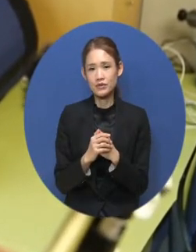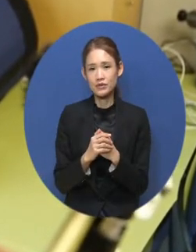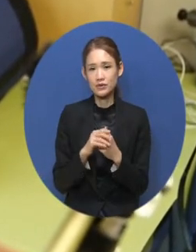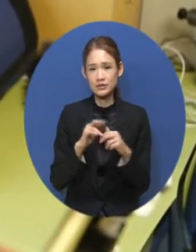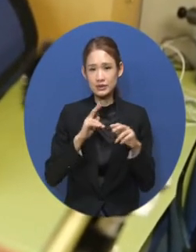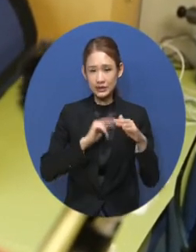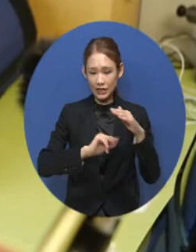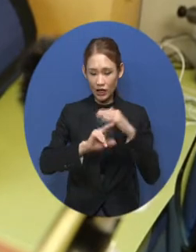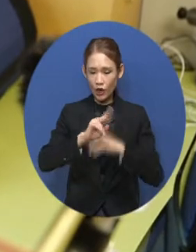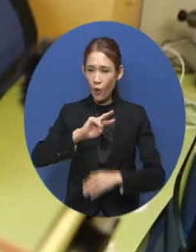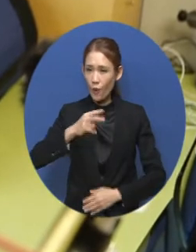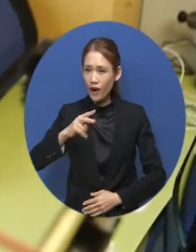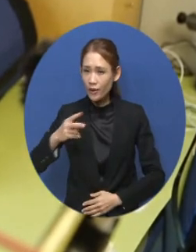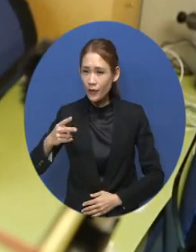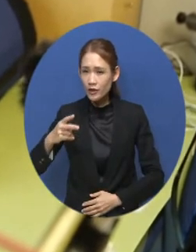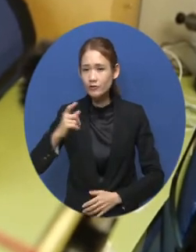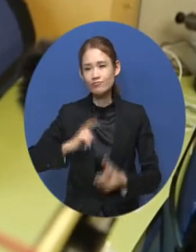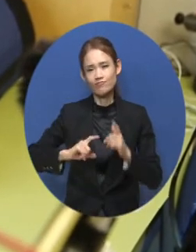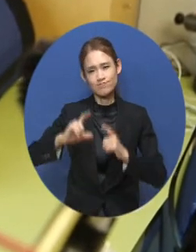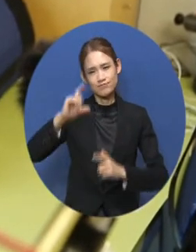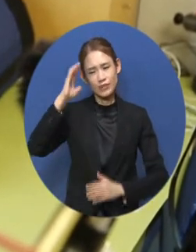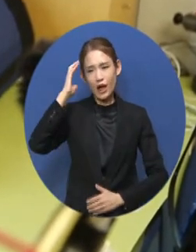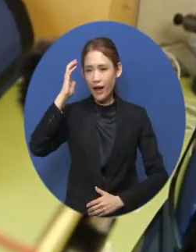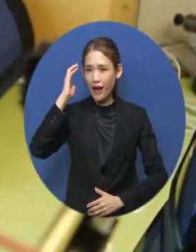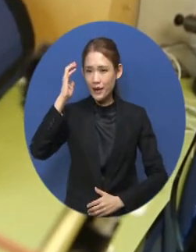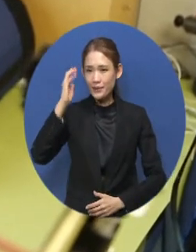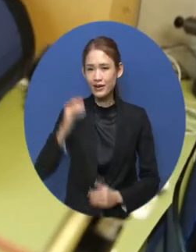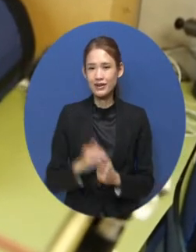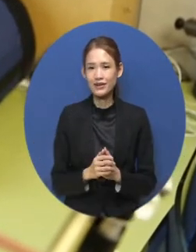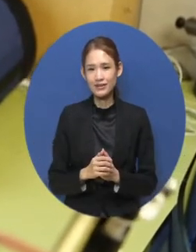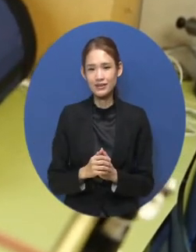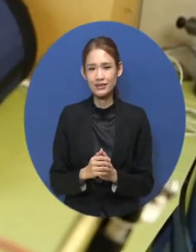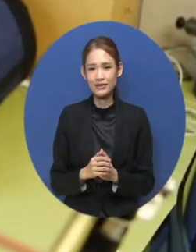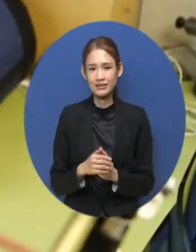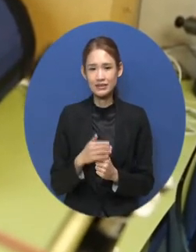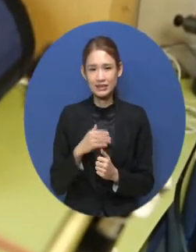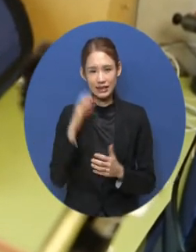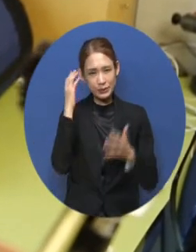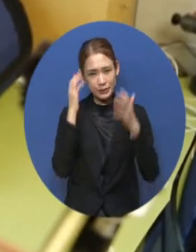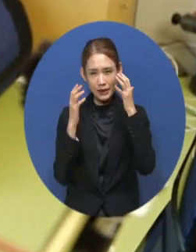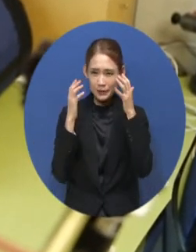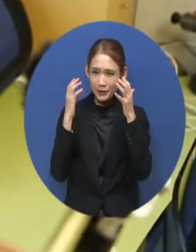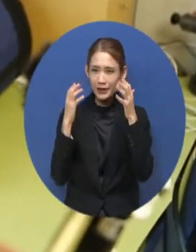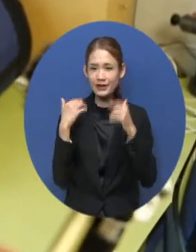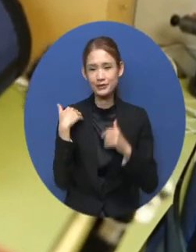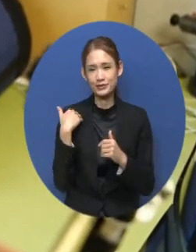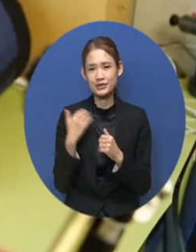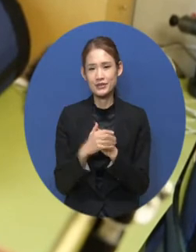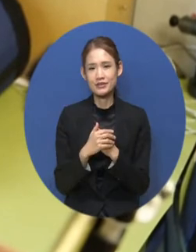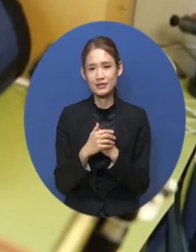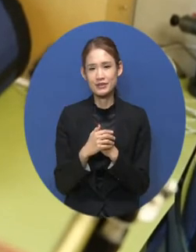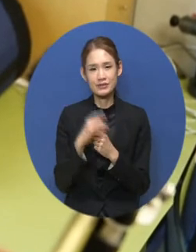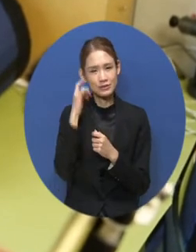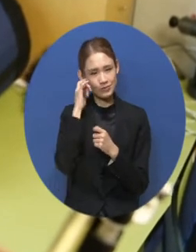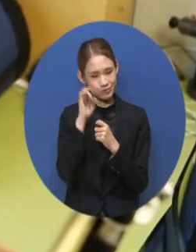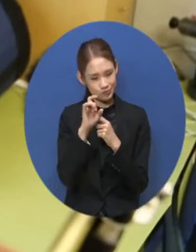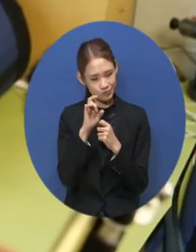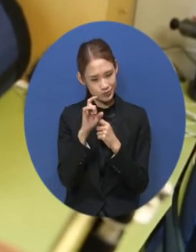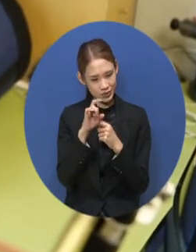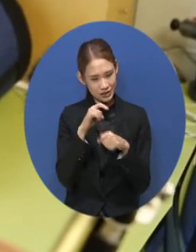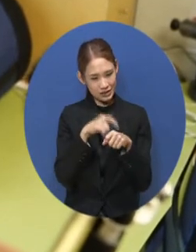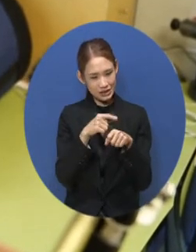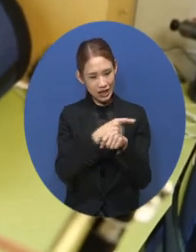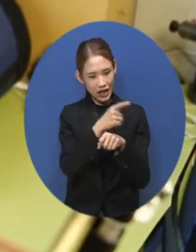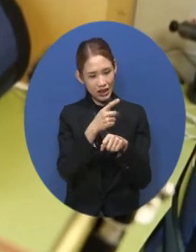환승하기가 좀 더 번거로울 거예요. 아마 제가 이따 헤맬 수도 있어요. 그런 것까지 생각하면 시간은